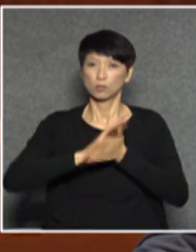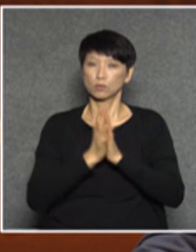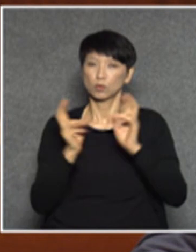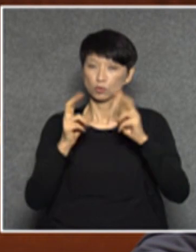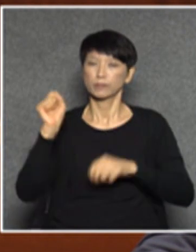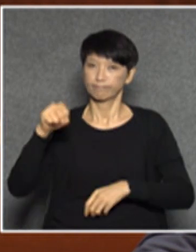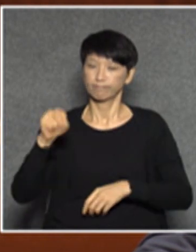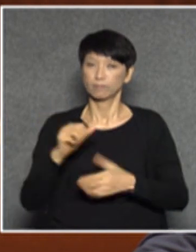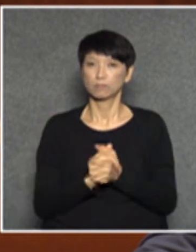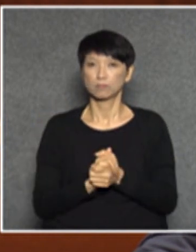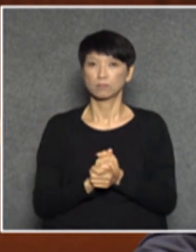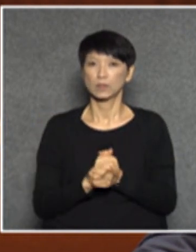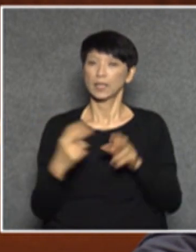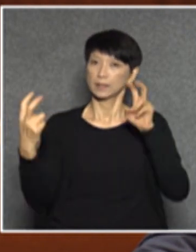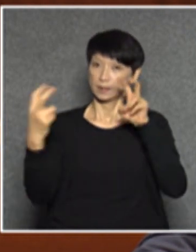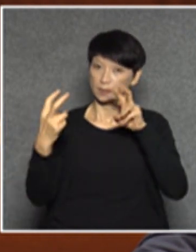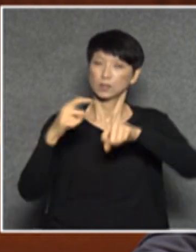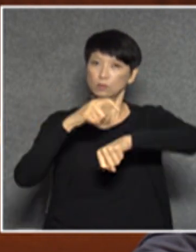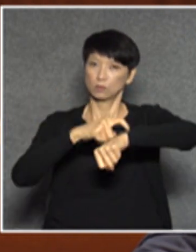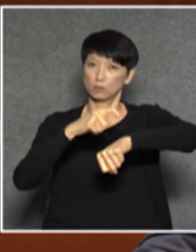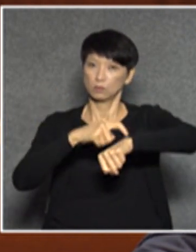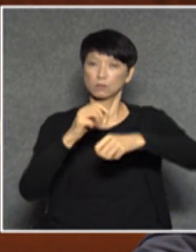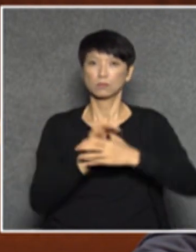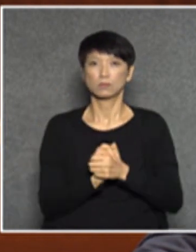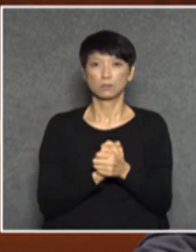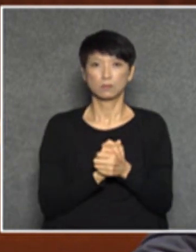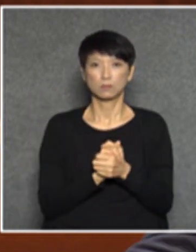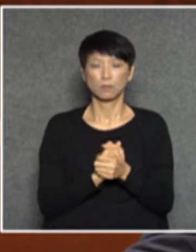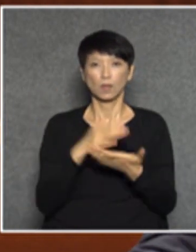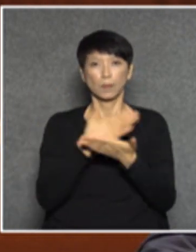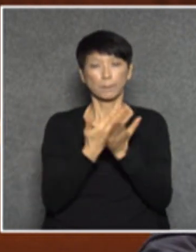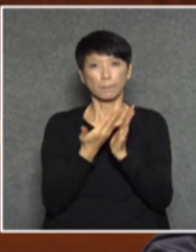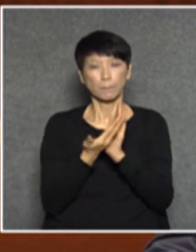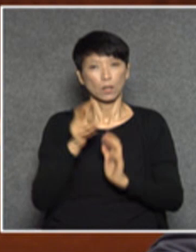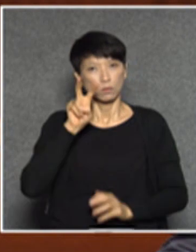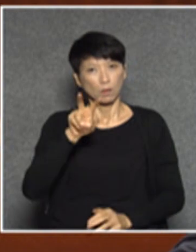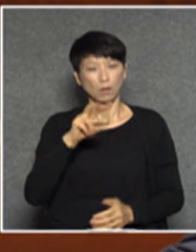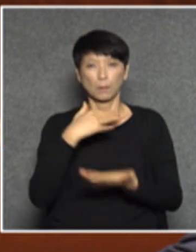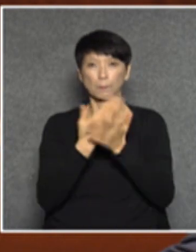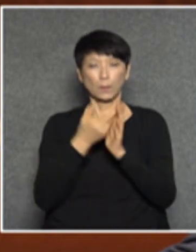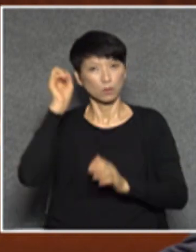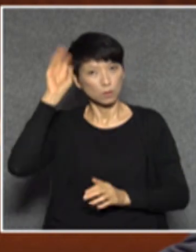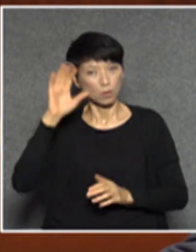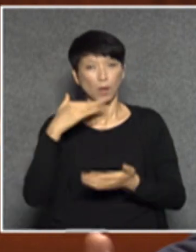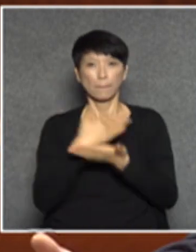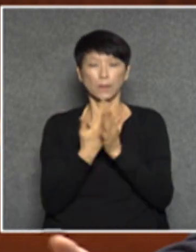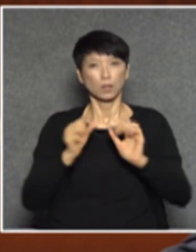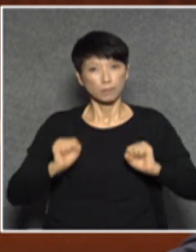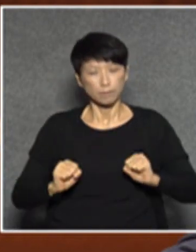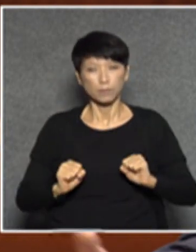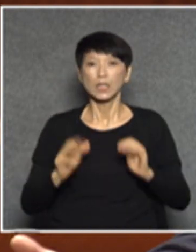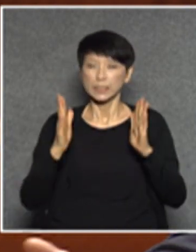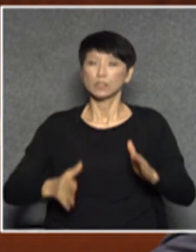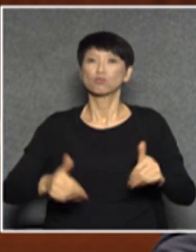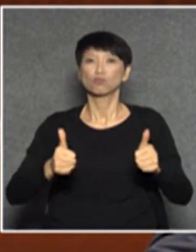家見到面的時候，有不同的立場、不同觀點，我覺得在政治上亦都係正常的，我哋可以見